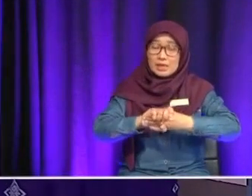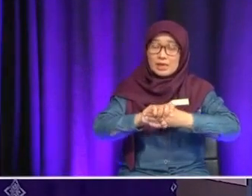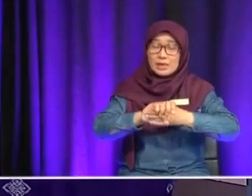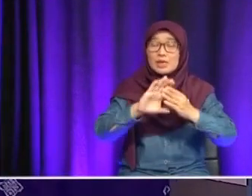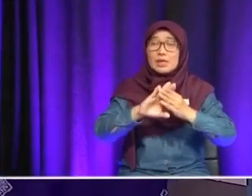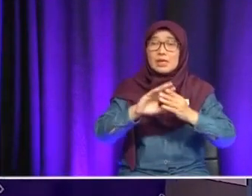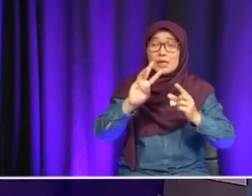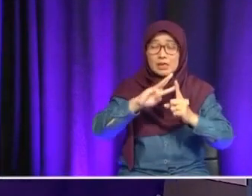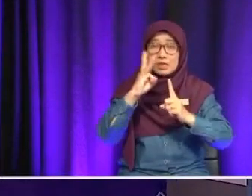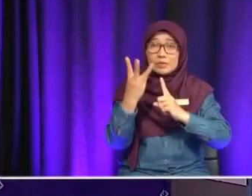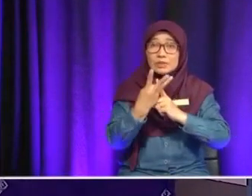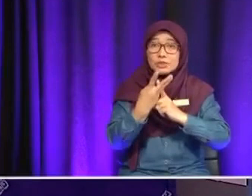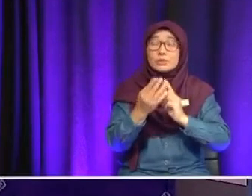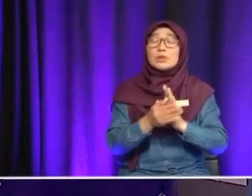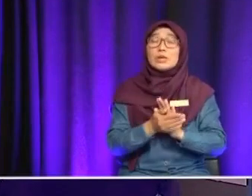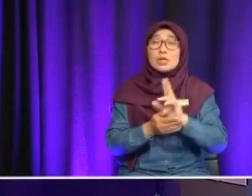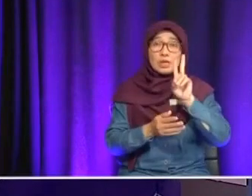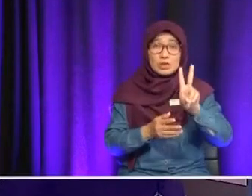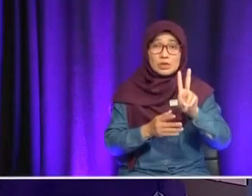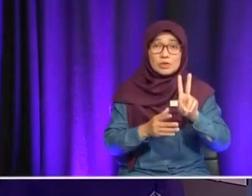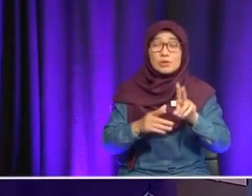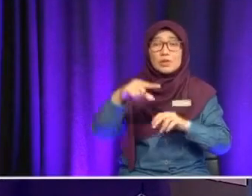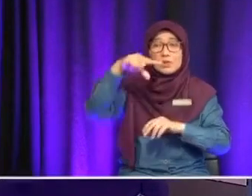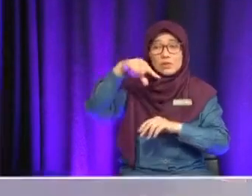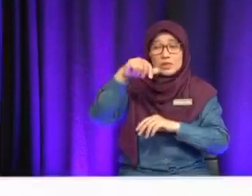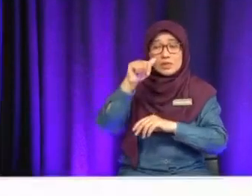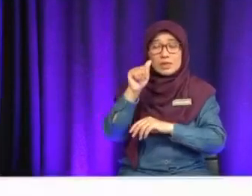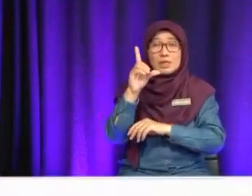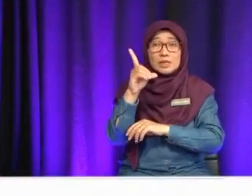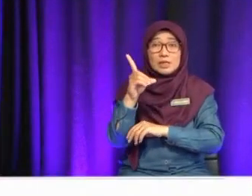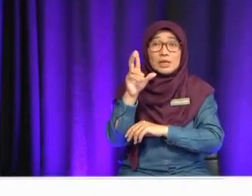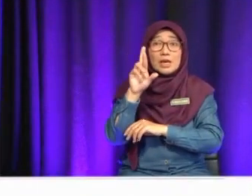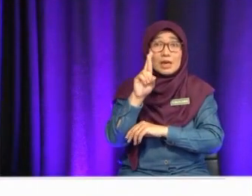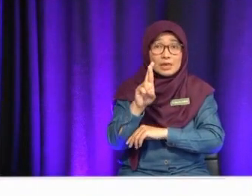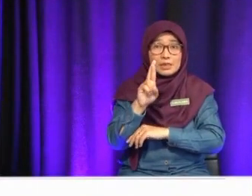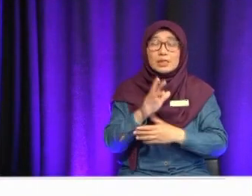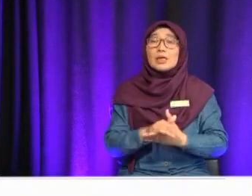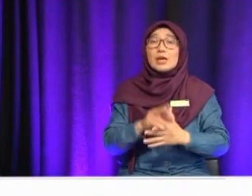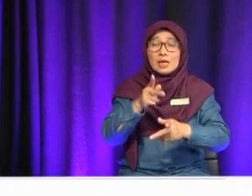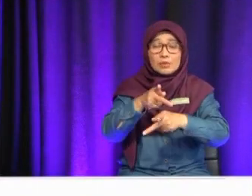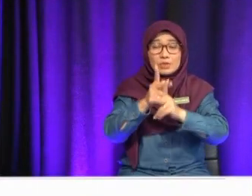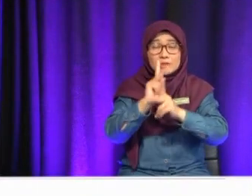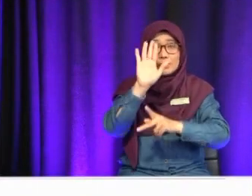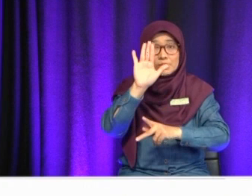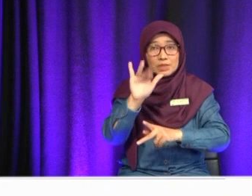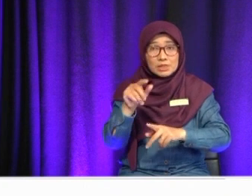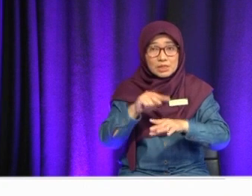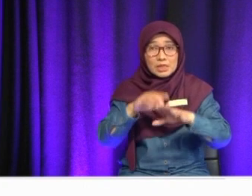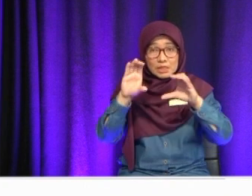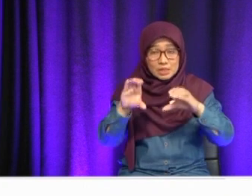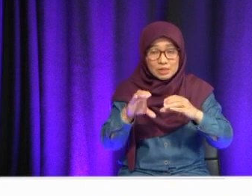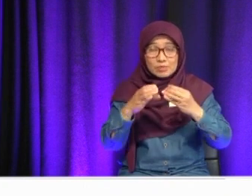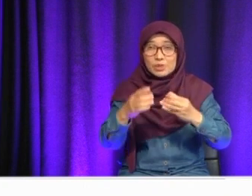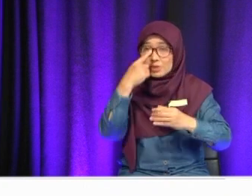al-qardu. Al-qard iaitu yang bermaksud pinjaman yang dilakukan untuk